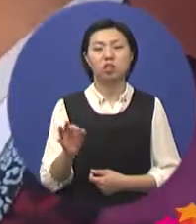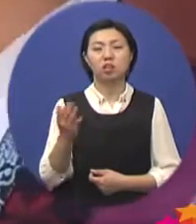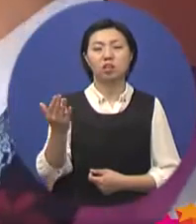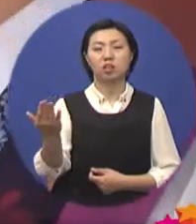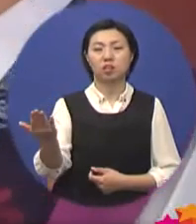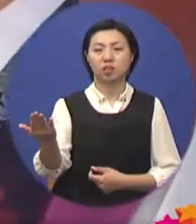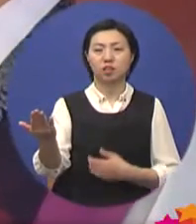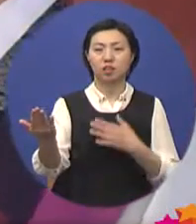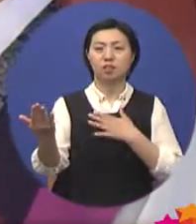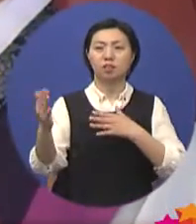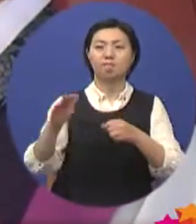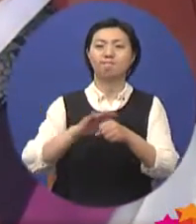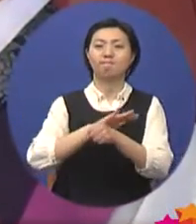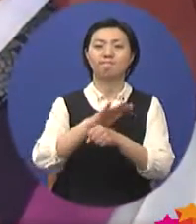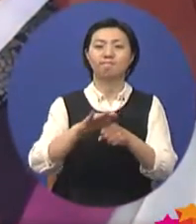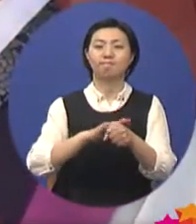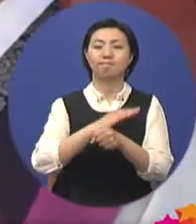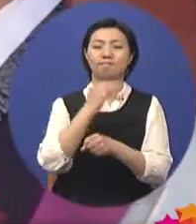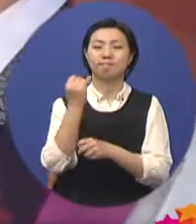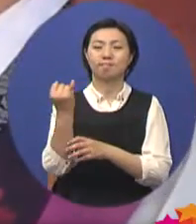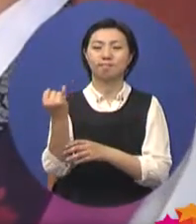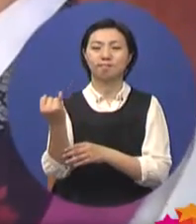사랑 춘향아